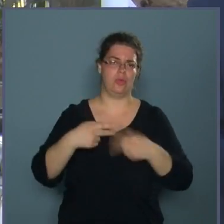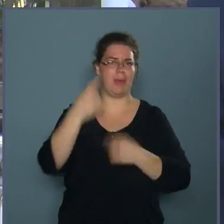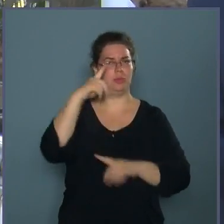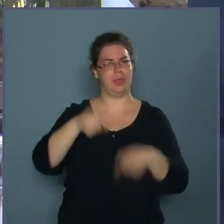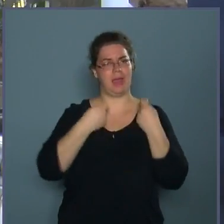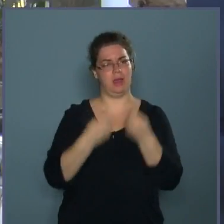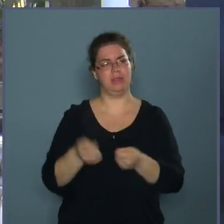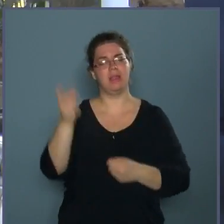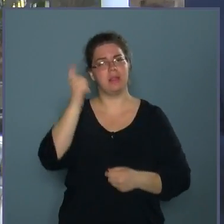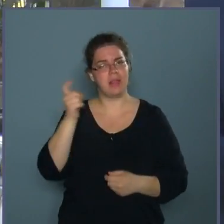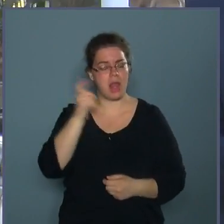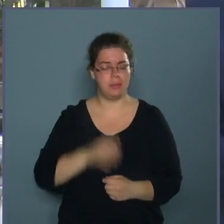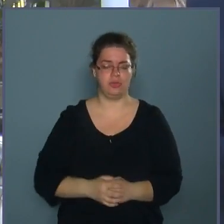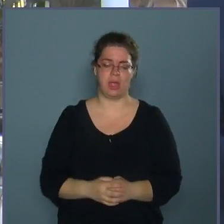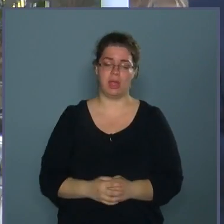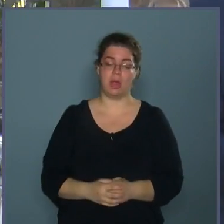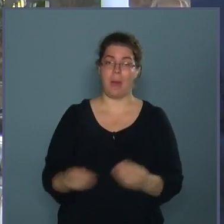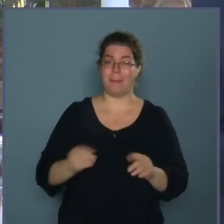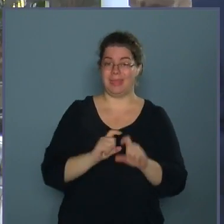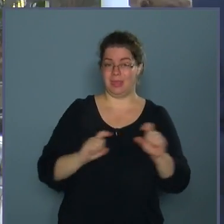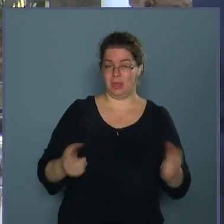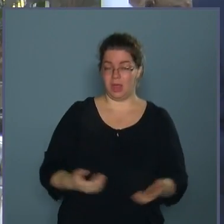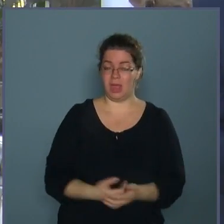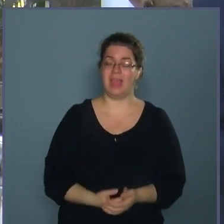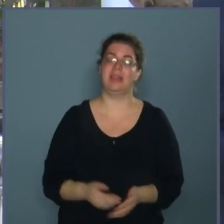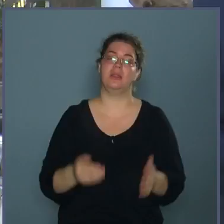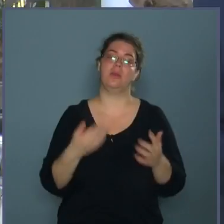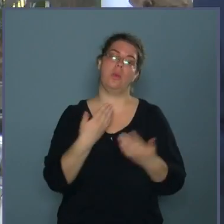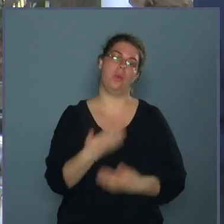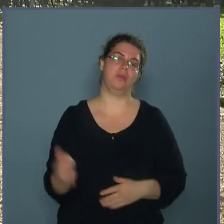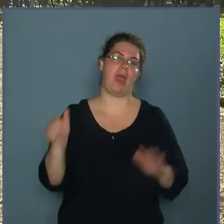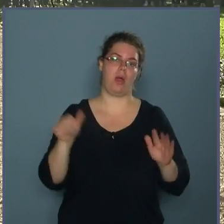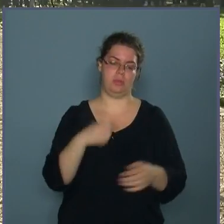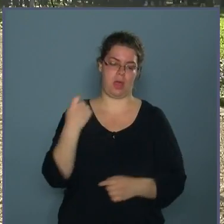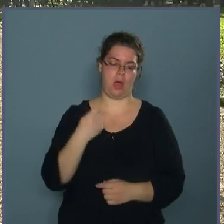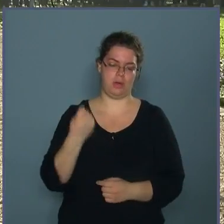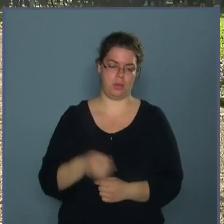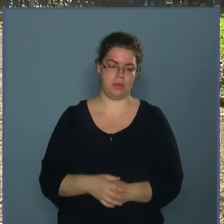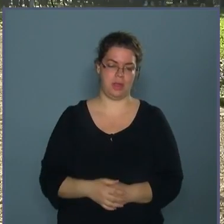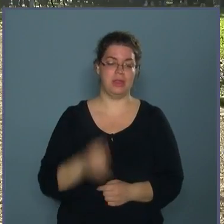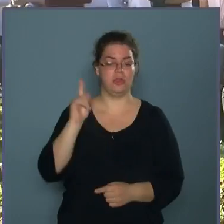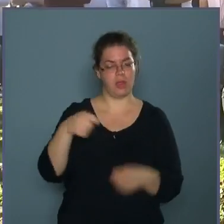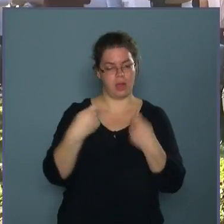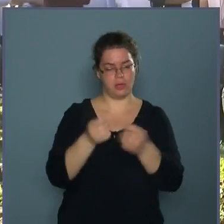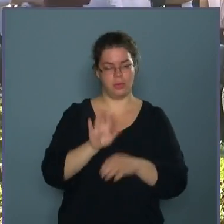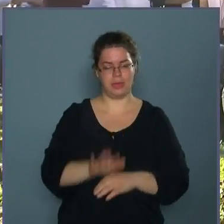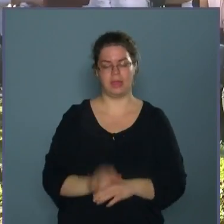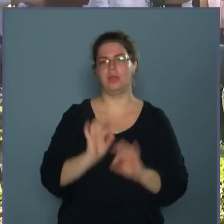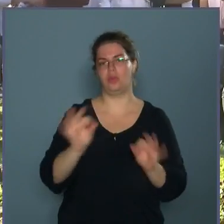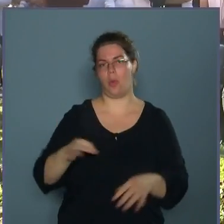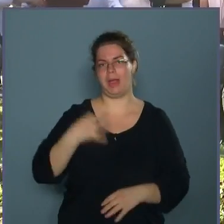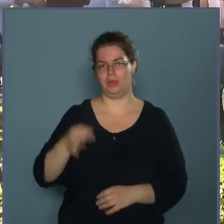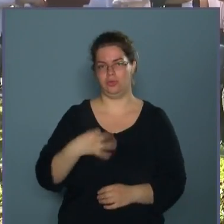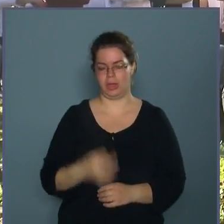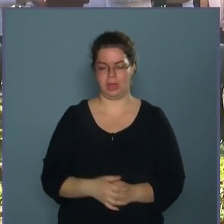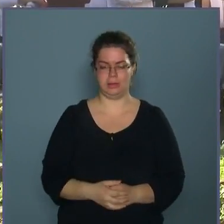tudják adni azt a szellemiséget, amiért 1956-ban harcoltak. Isten adjon nekik jó